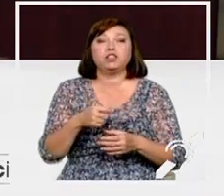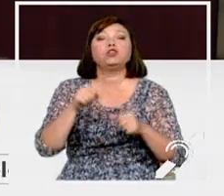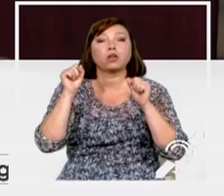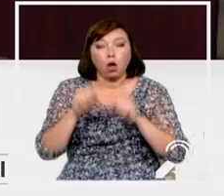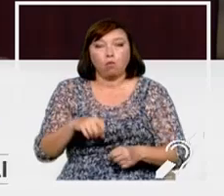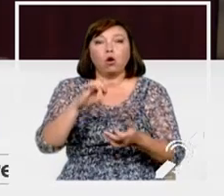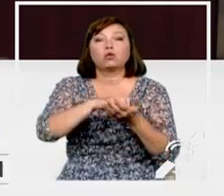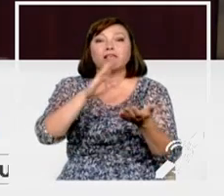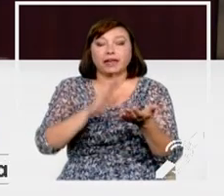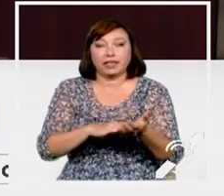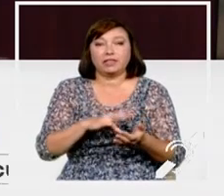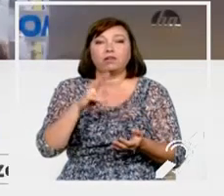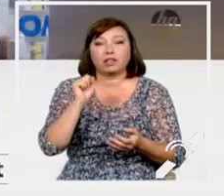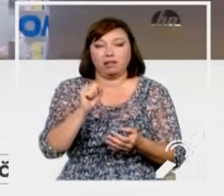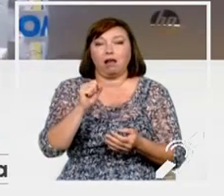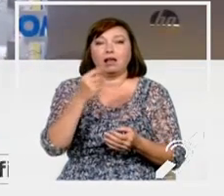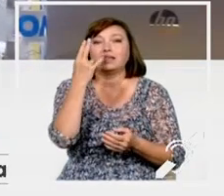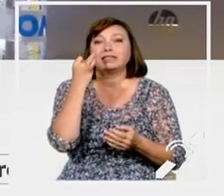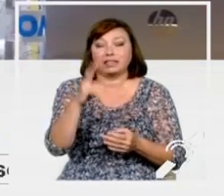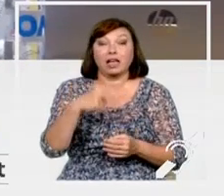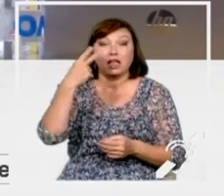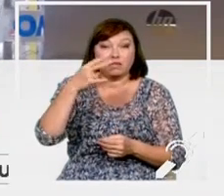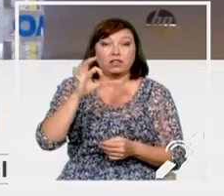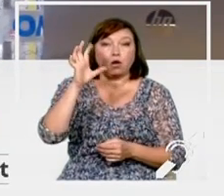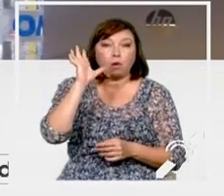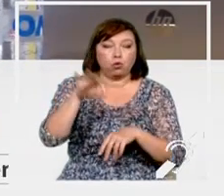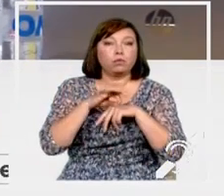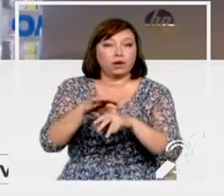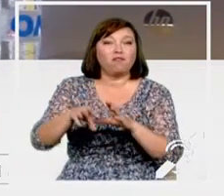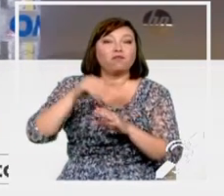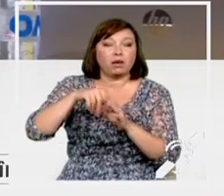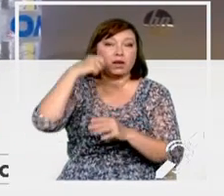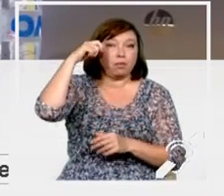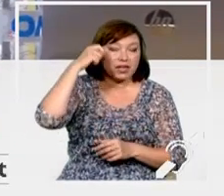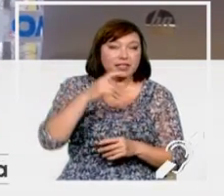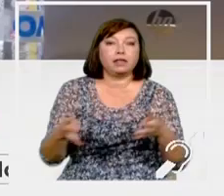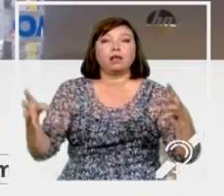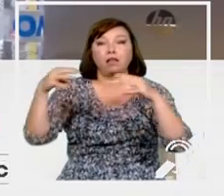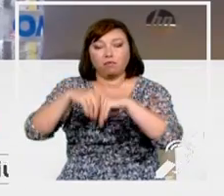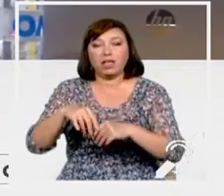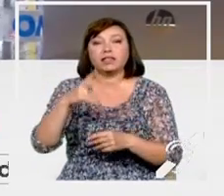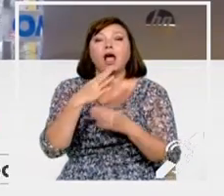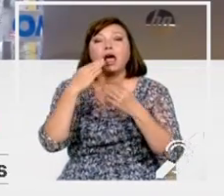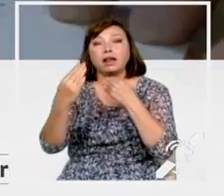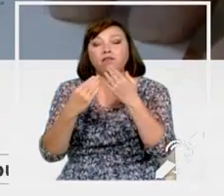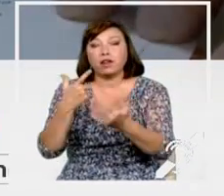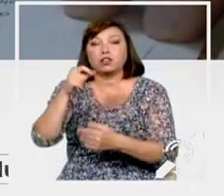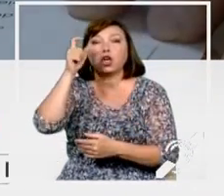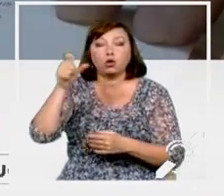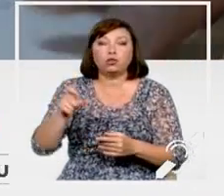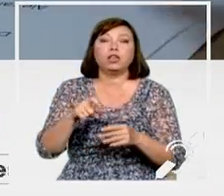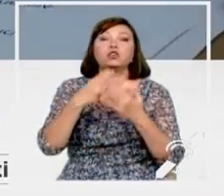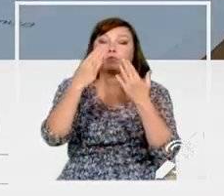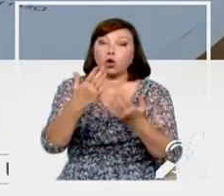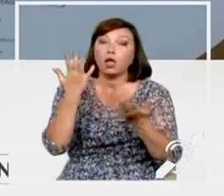electorale se pot înregistra la CEC în 20 octombrie vor avea loc alegerile prezidențiale și referendumul la care cetățenii vor fi